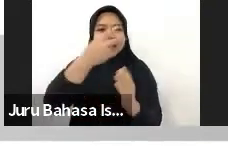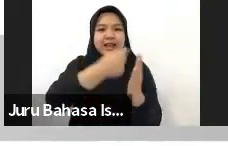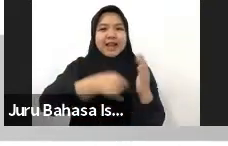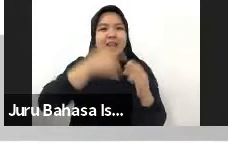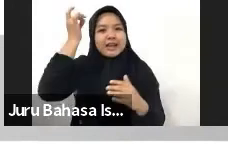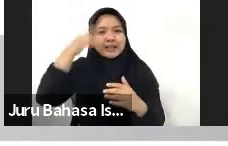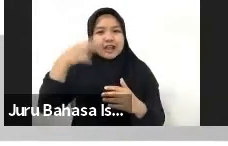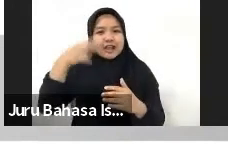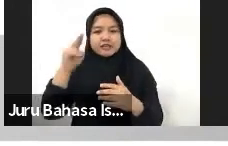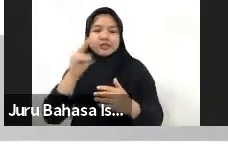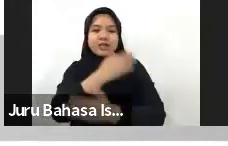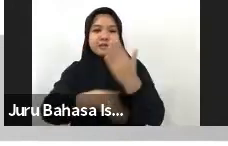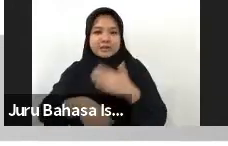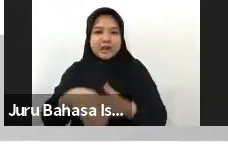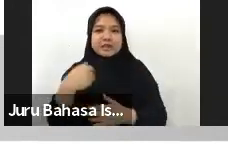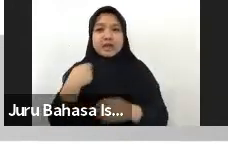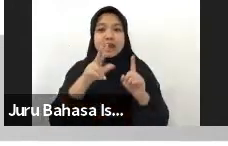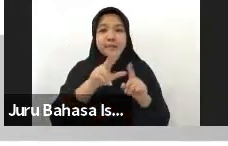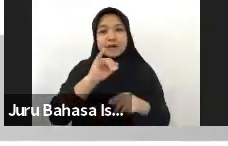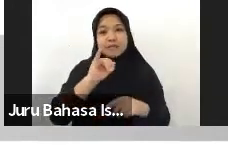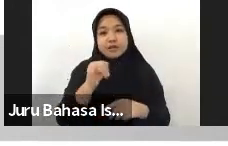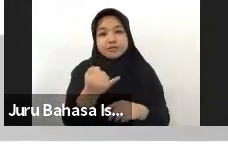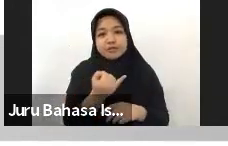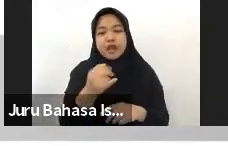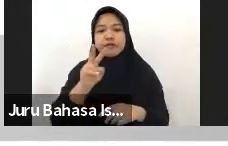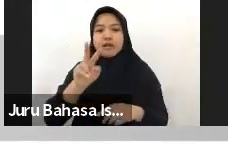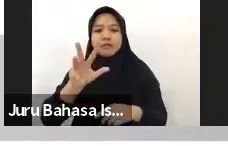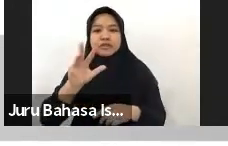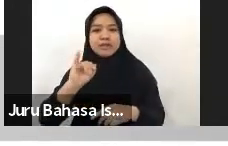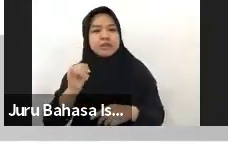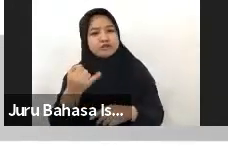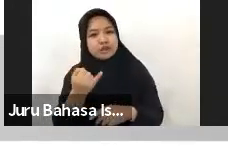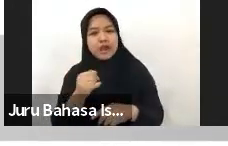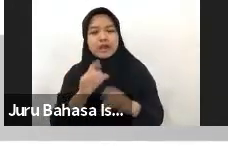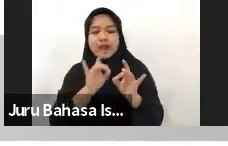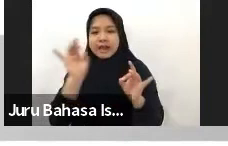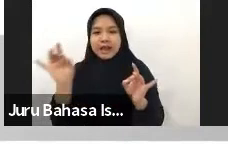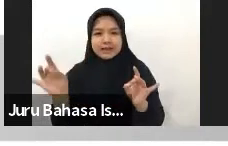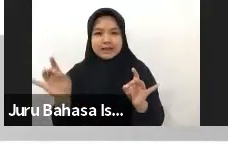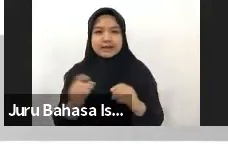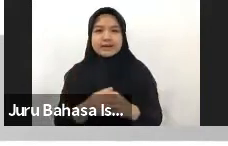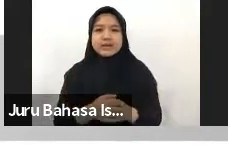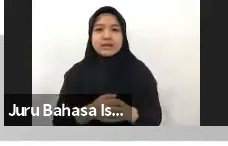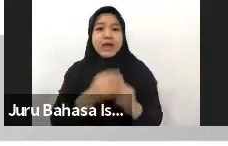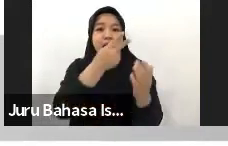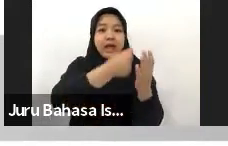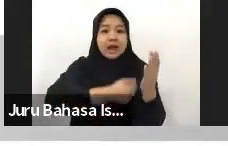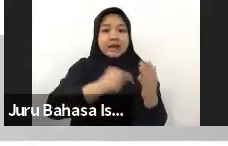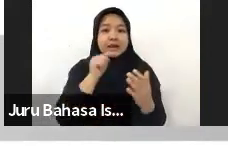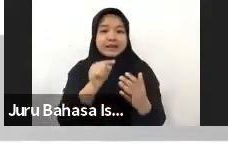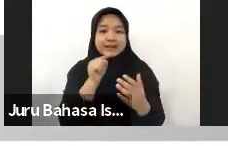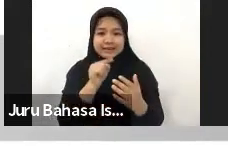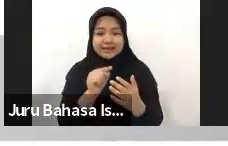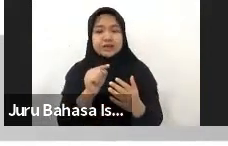dari 18 juta, ada yang 29 juta, dan seterusnya. Dan anggaran ini tidak hanya